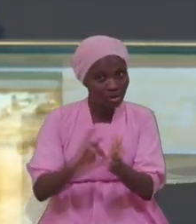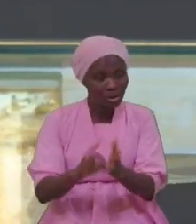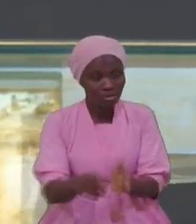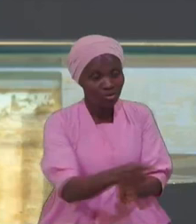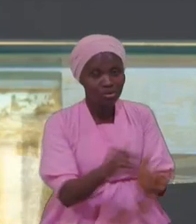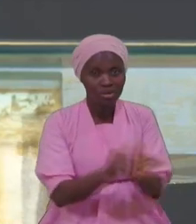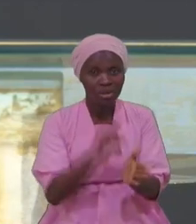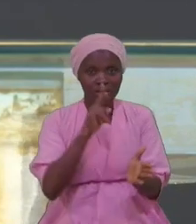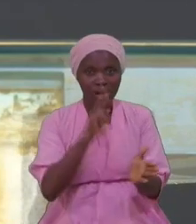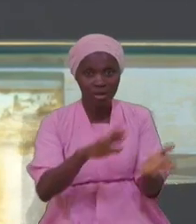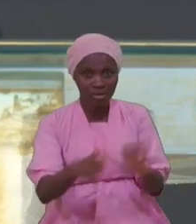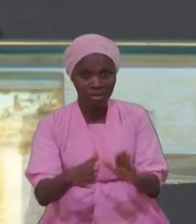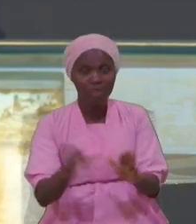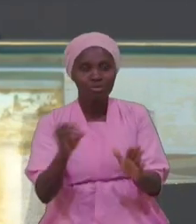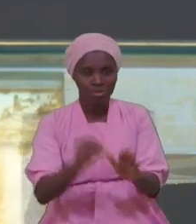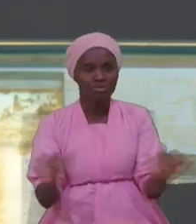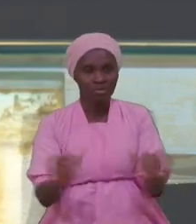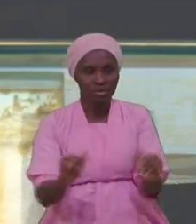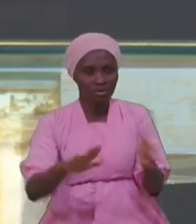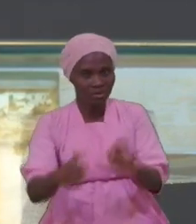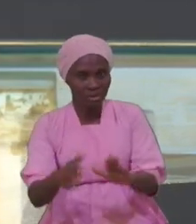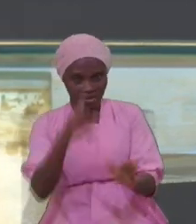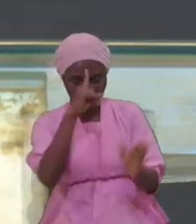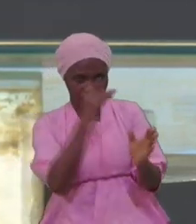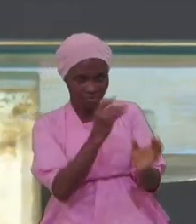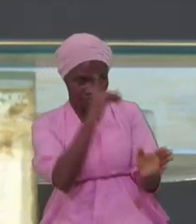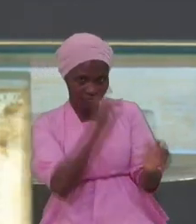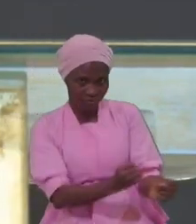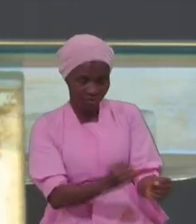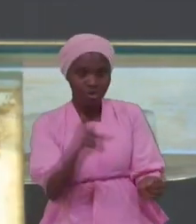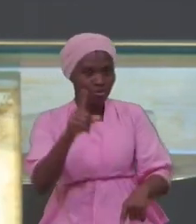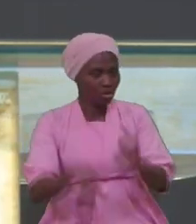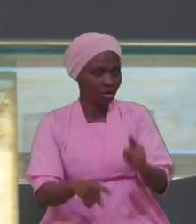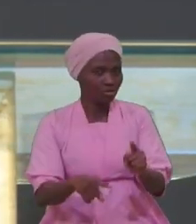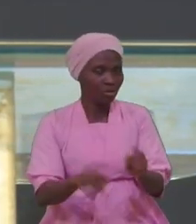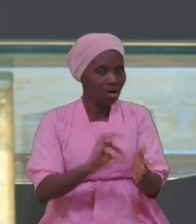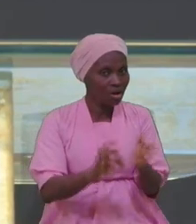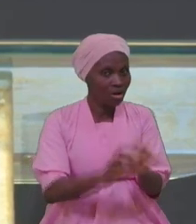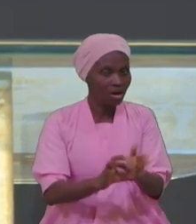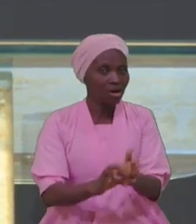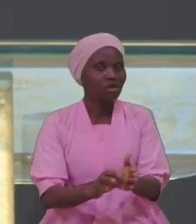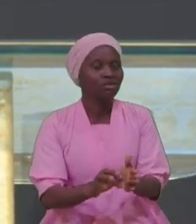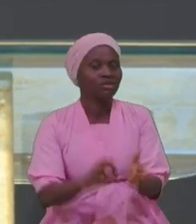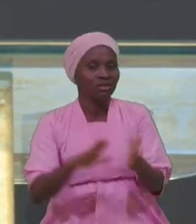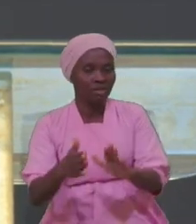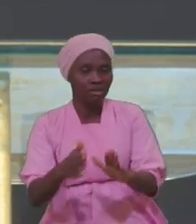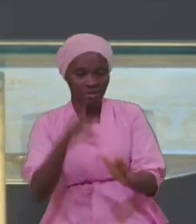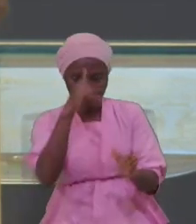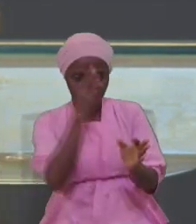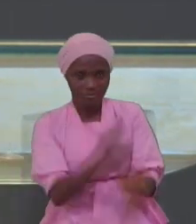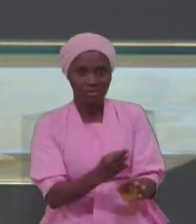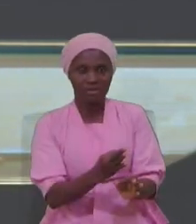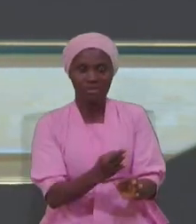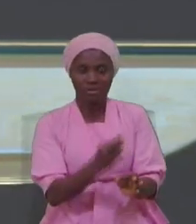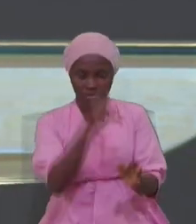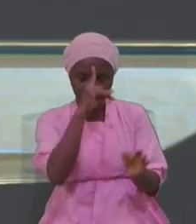compte pas ceux qui sont morts. Donc, quand on compte les gens qui ont la foi, on ne compte pas ceux qui n'ont pas la